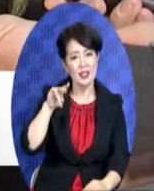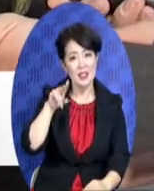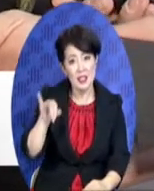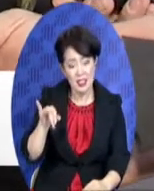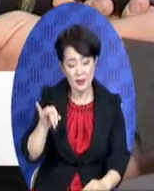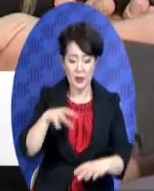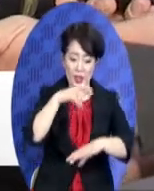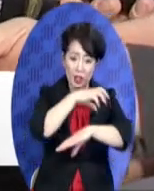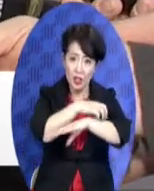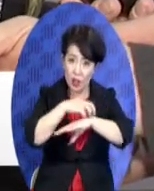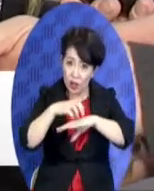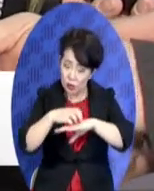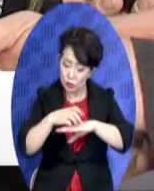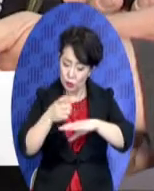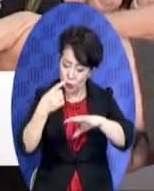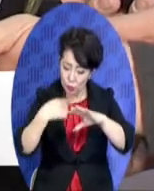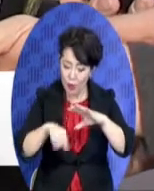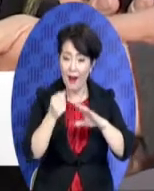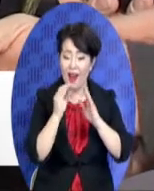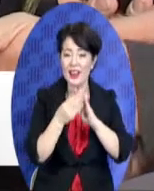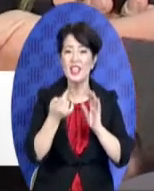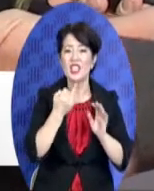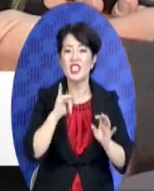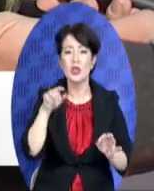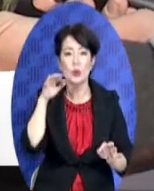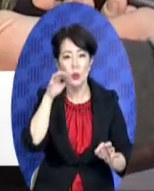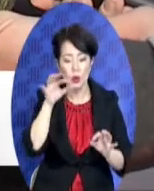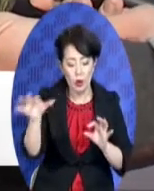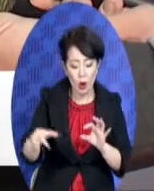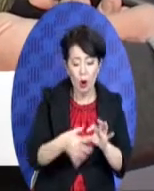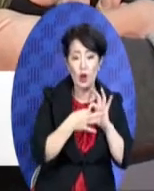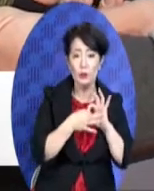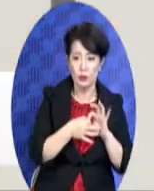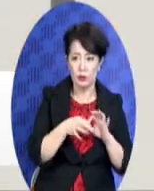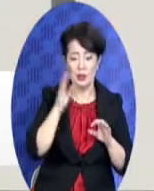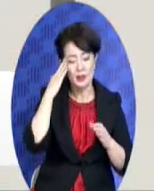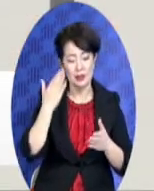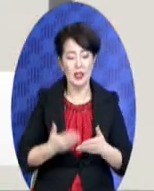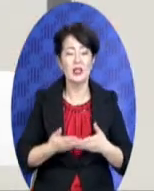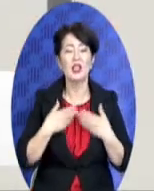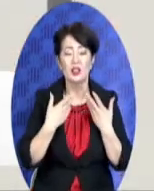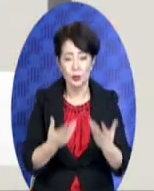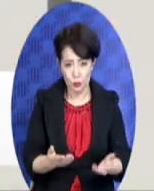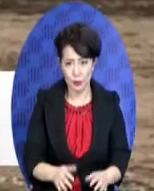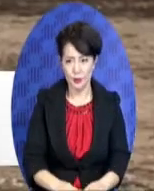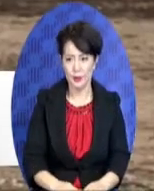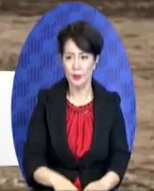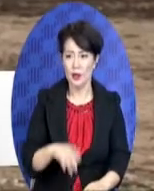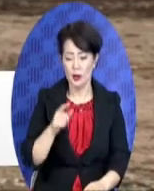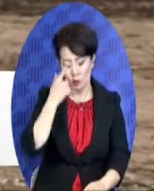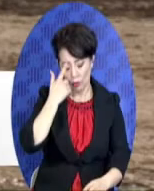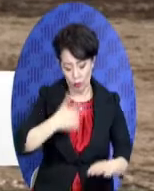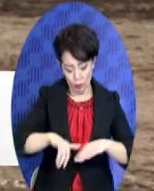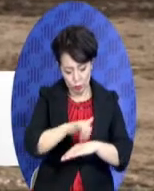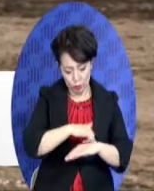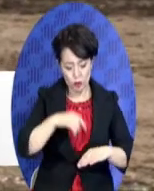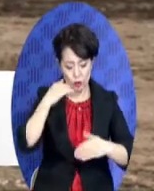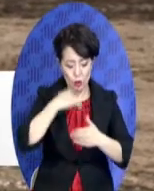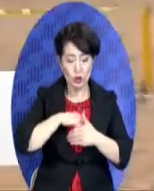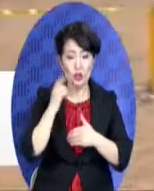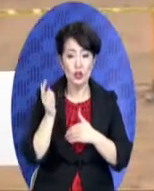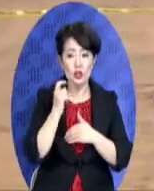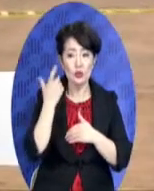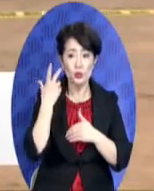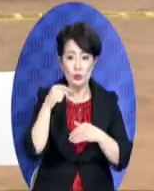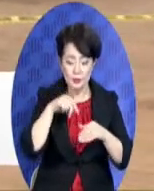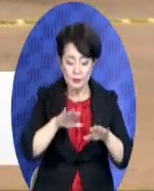өрхийг одоо хийн дэдвэс толох хэвээр байна гэдэг ийм санааг би дэвшүүлж байгаа. Одоогор манай улсын хувьд дотоодын эрчим хүчний суурилгдсан эрчим